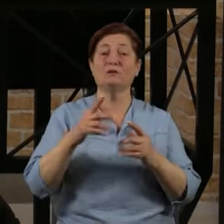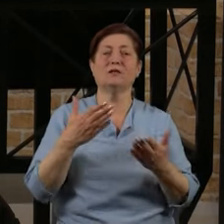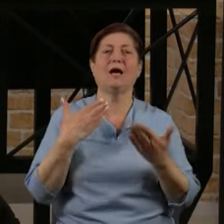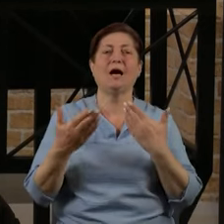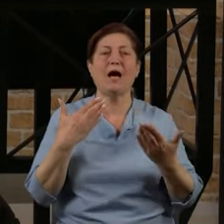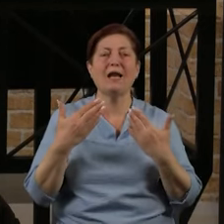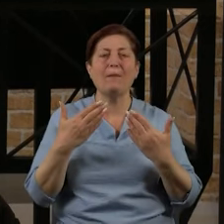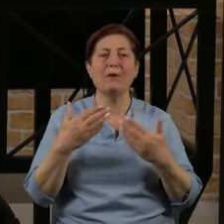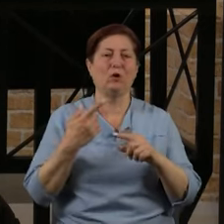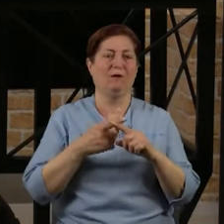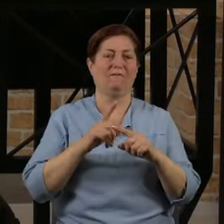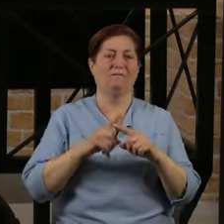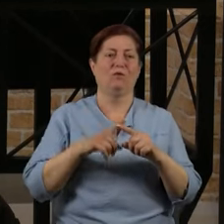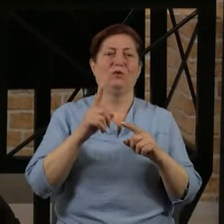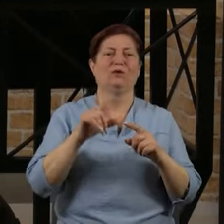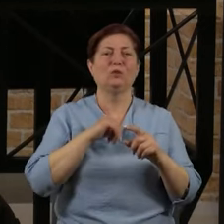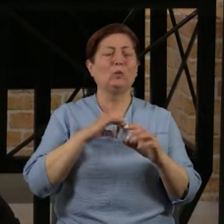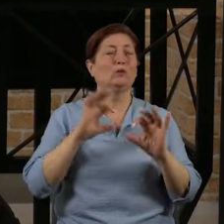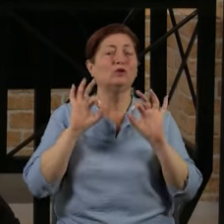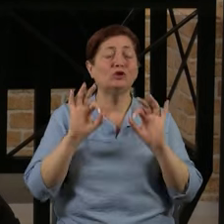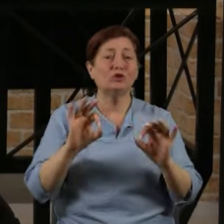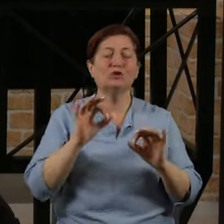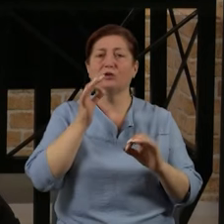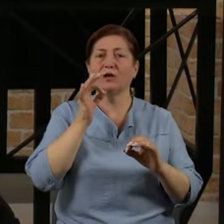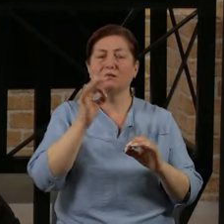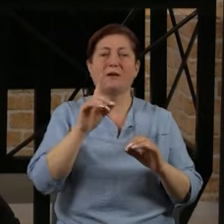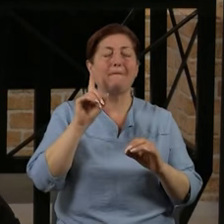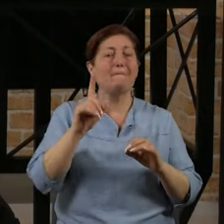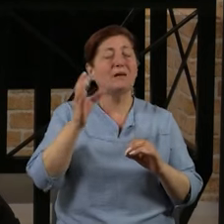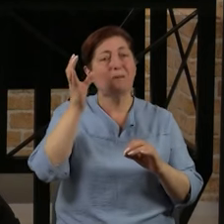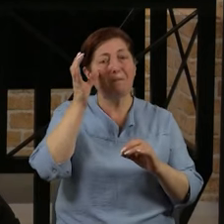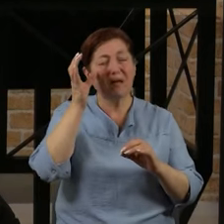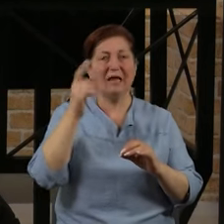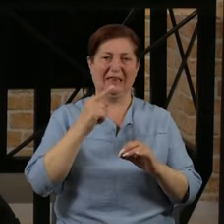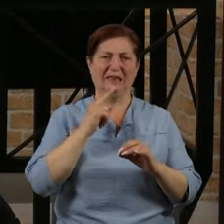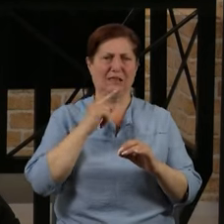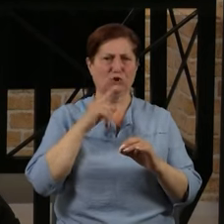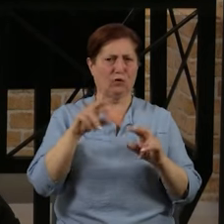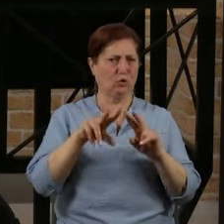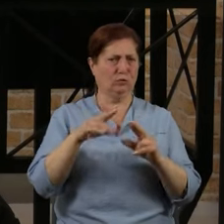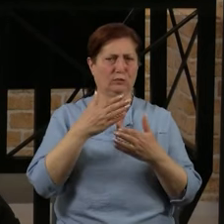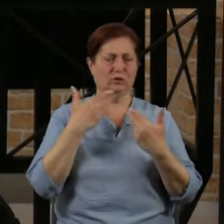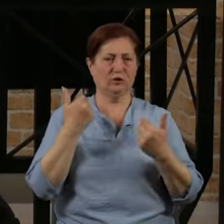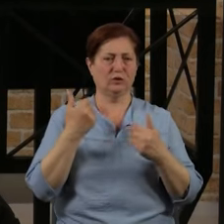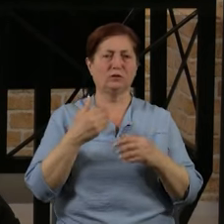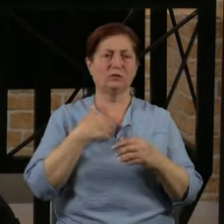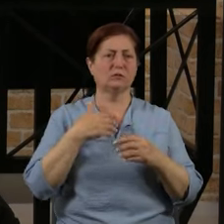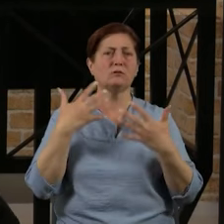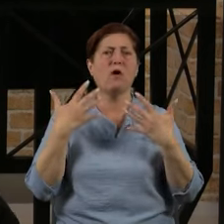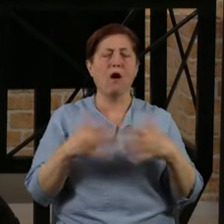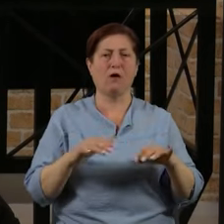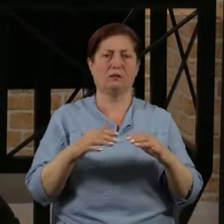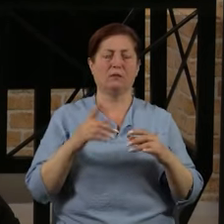հարաբերությունը։ Նվիրած մատանու պատմությունը, այո, այո, բայց բանաստեղծություն դժվարությամբ թերևս։ Այդպես ես իսկա թե չէ, գուցե կա։